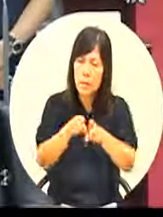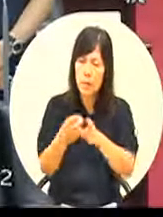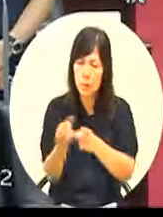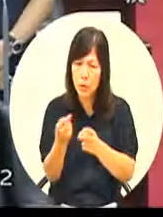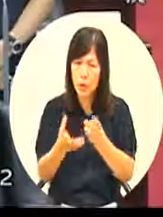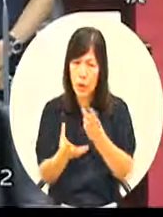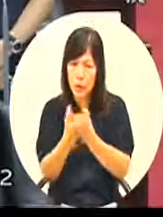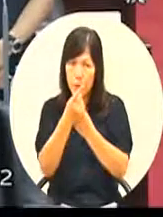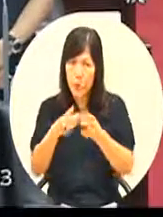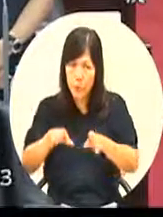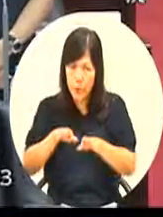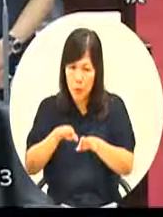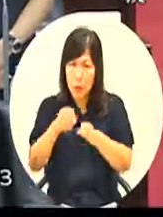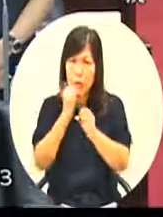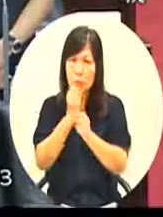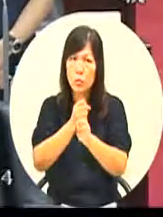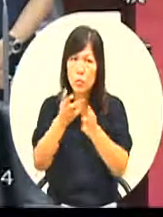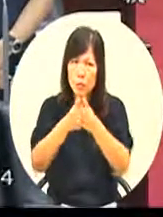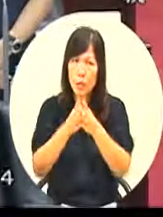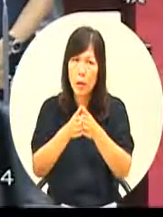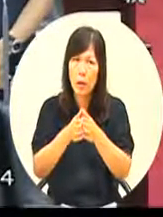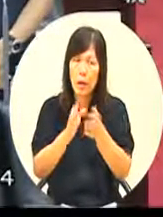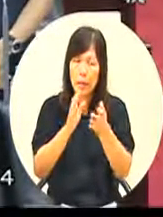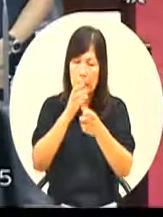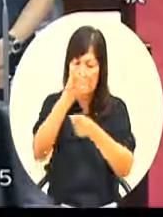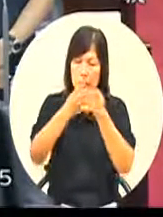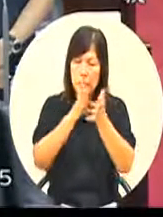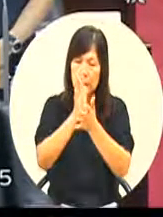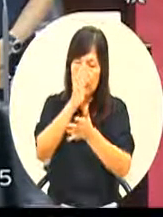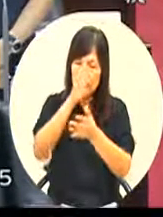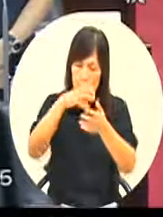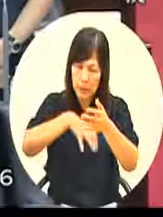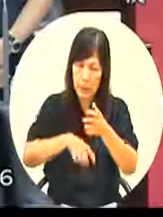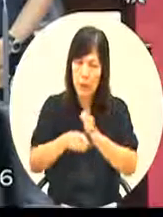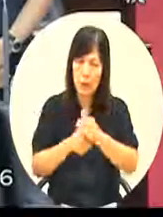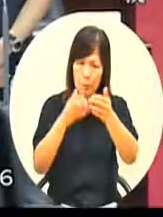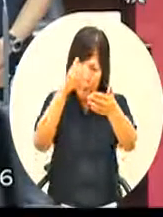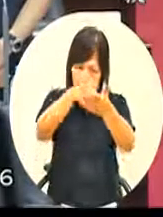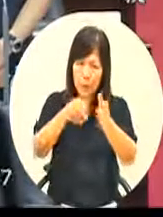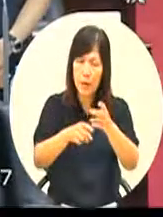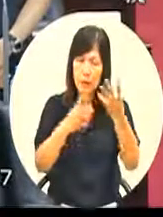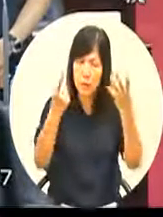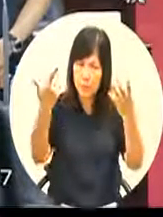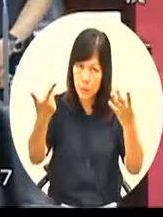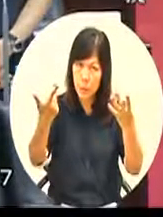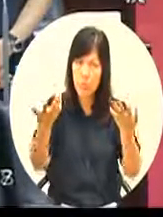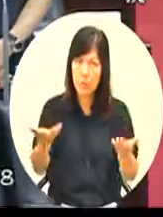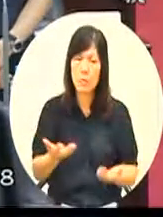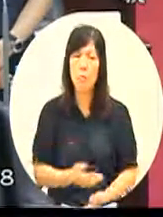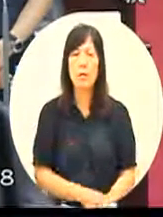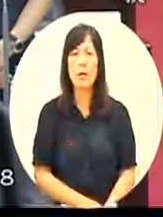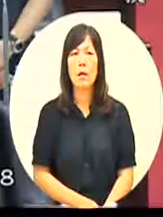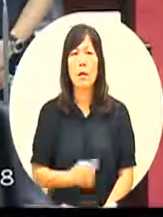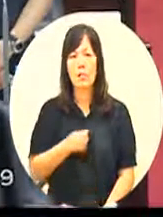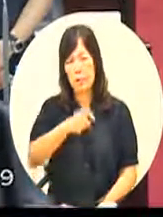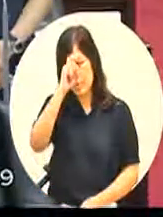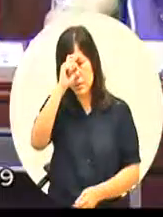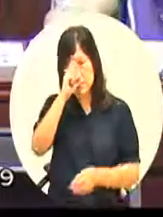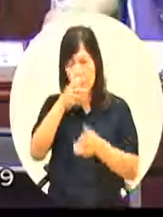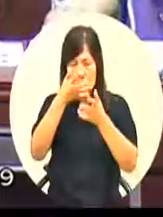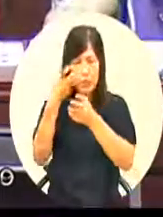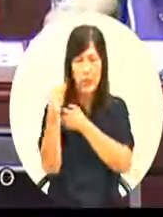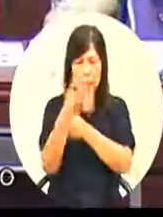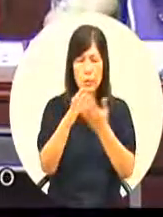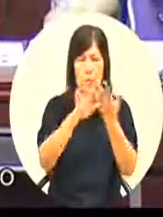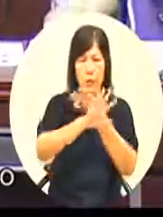者的并行，以及我们也可以在四年内达到所谓的4:6的这样子比例？ 我们希望是以非营利为主，非